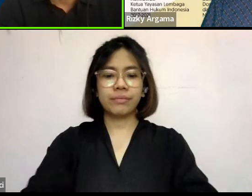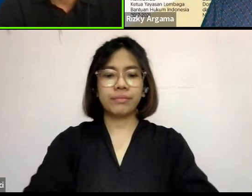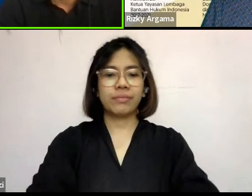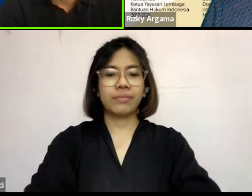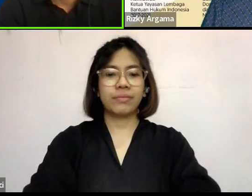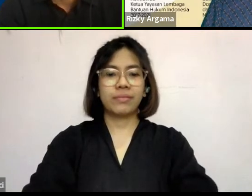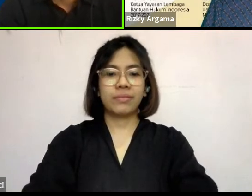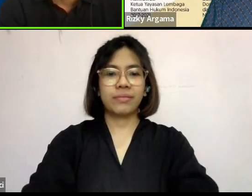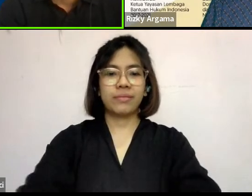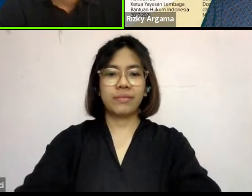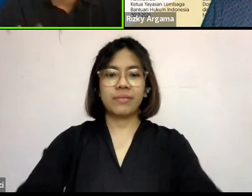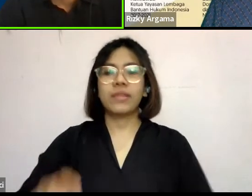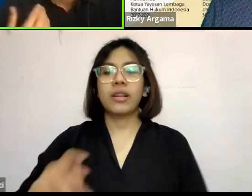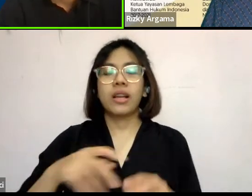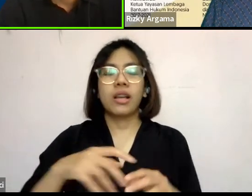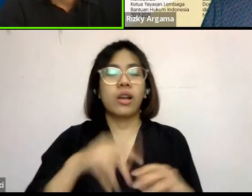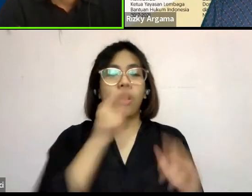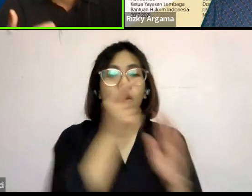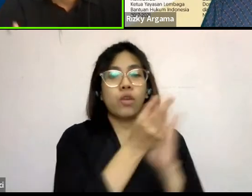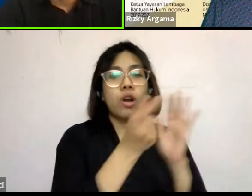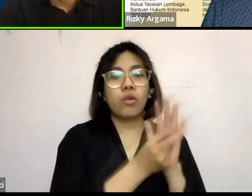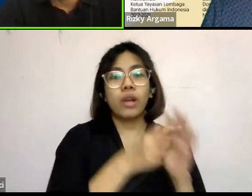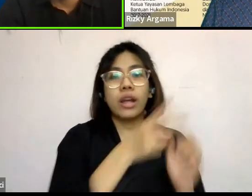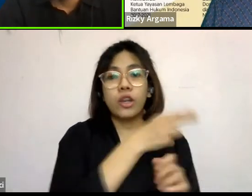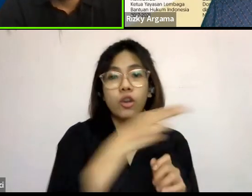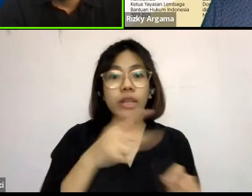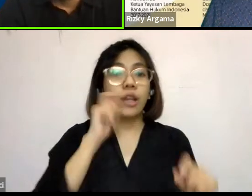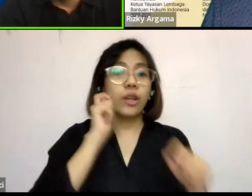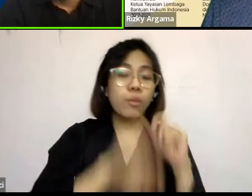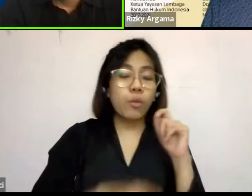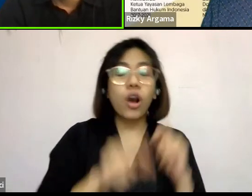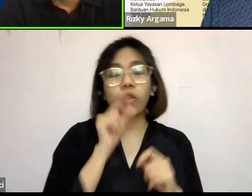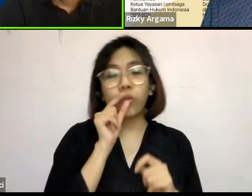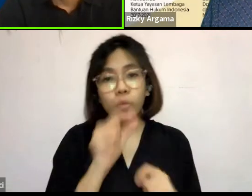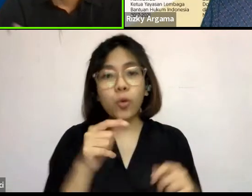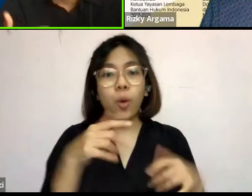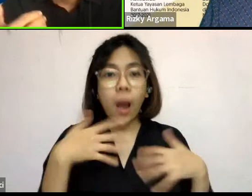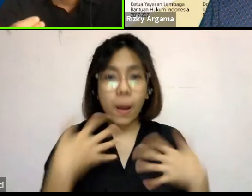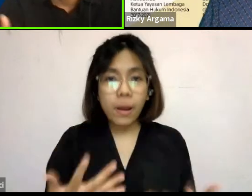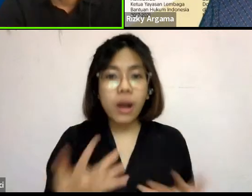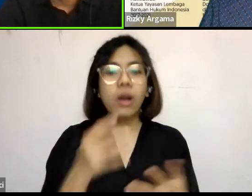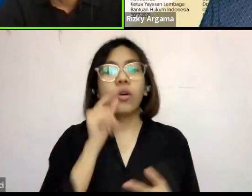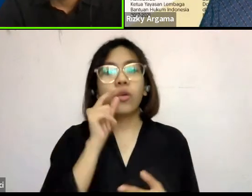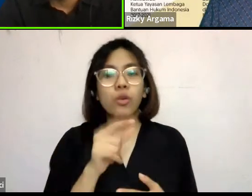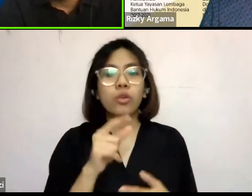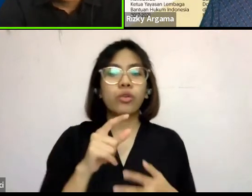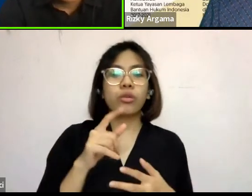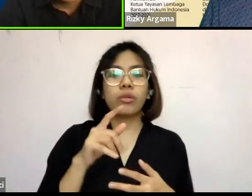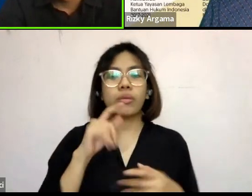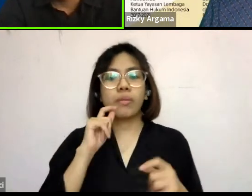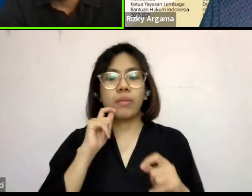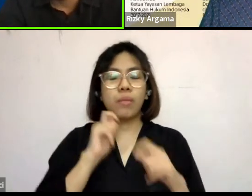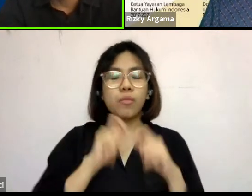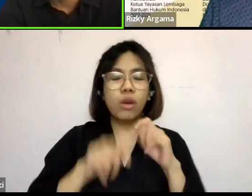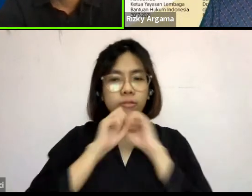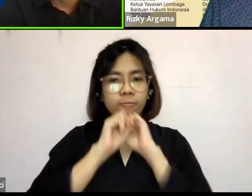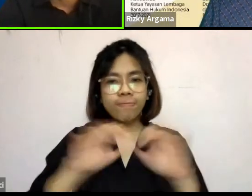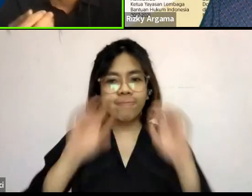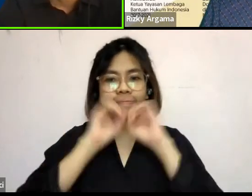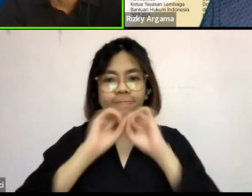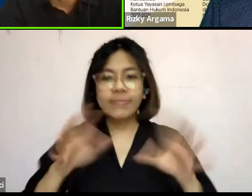sebagai alat untuk melakukan social engineering atau perubahan